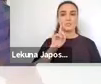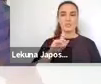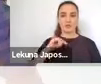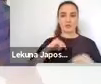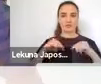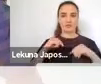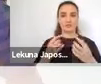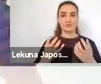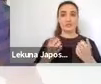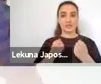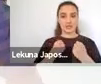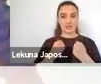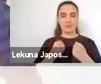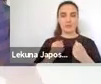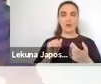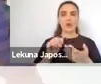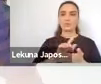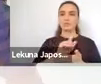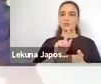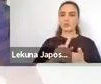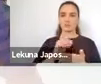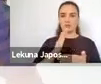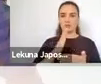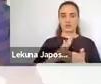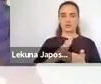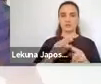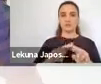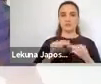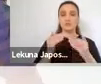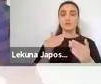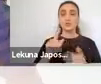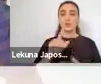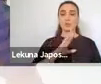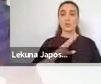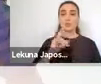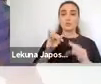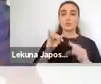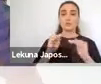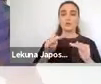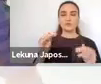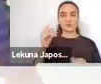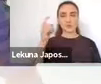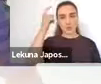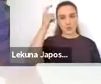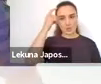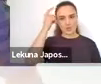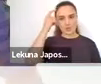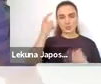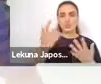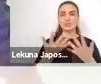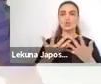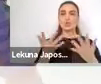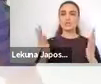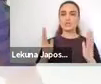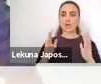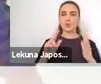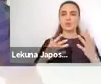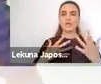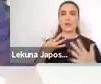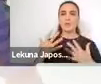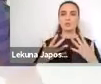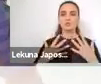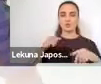მომტანია აუცილებელი პირობა არის იმისათვის, რომ მოხდეს ბავშვის კოგნიტური, სოციალური და ემოციური